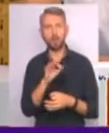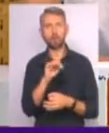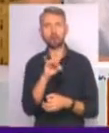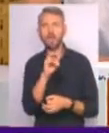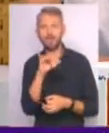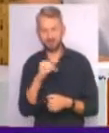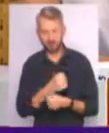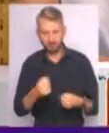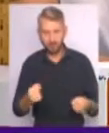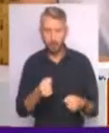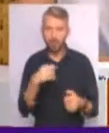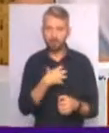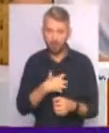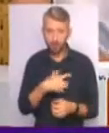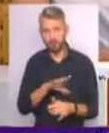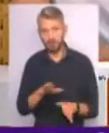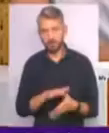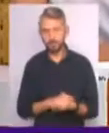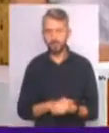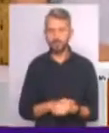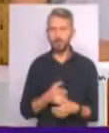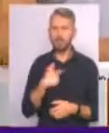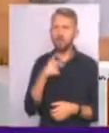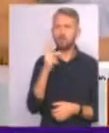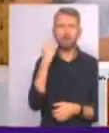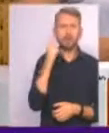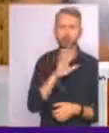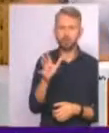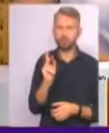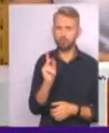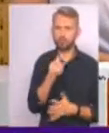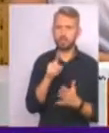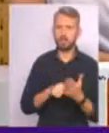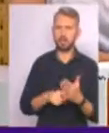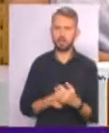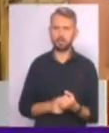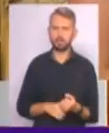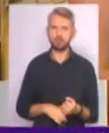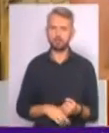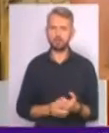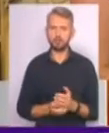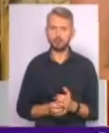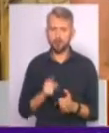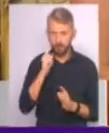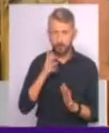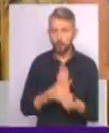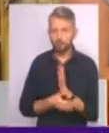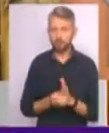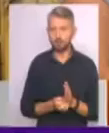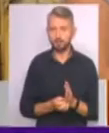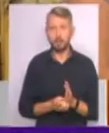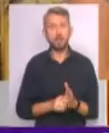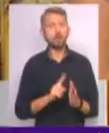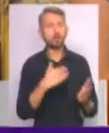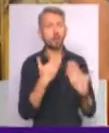значение? Спасибо. Я другое не почув, другое питание. ну, я вы услышала, да. Значит, что